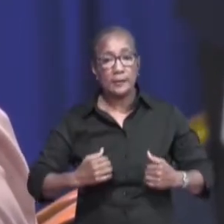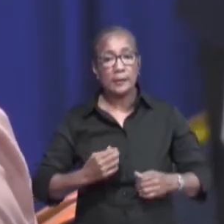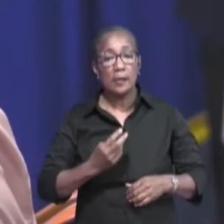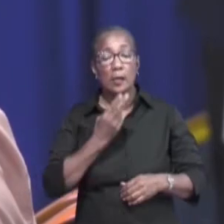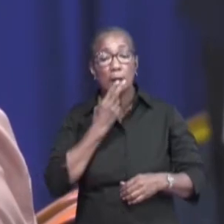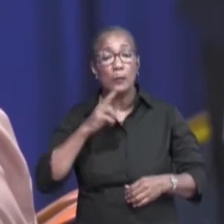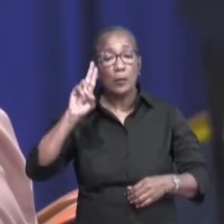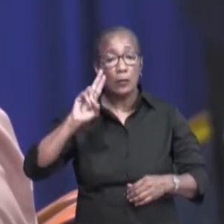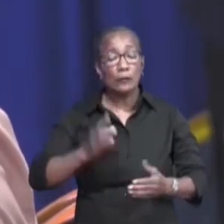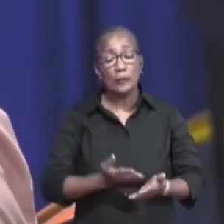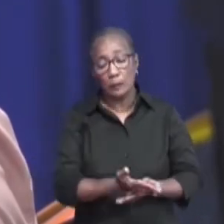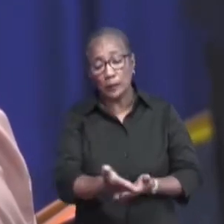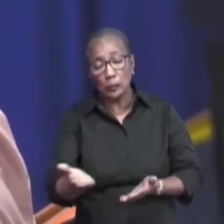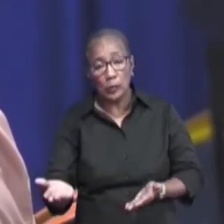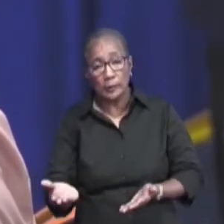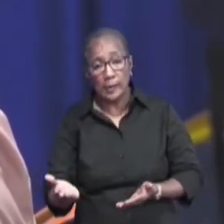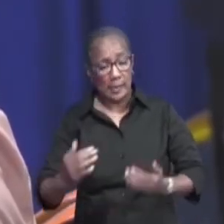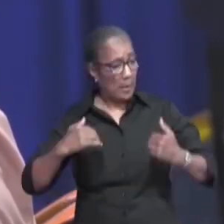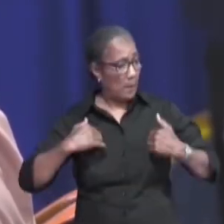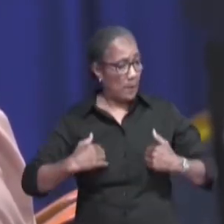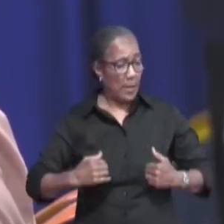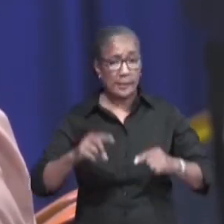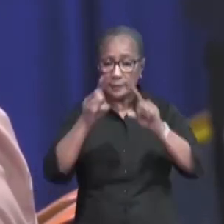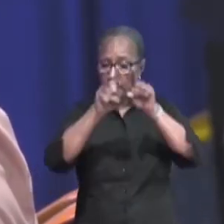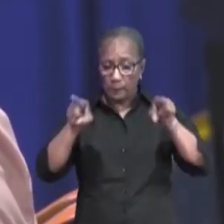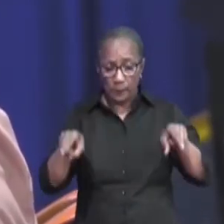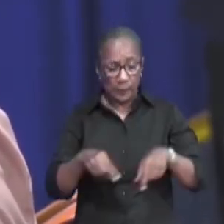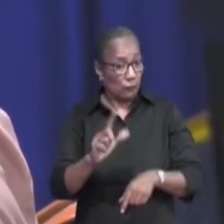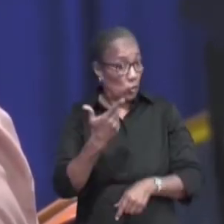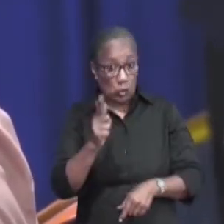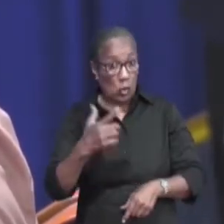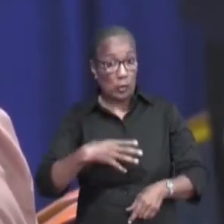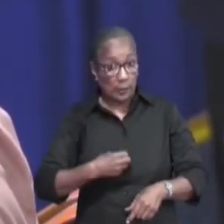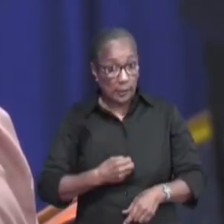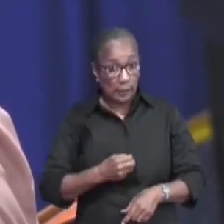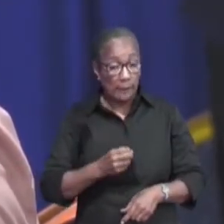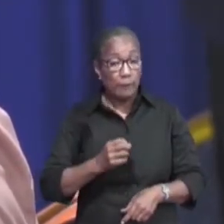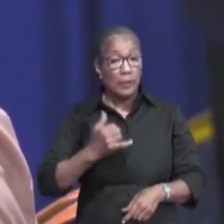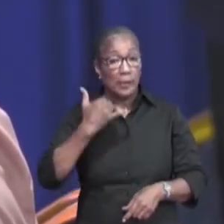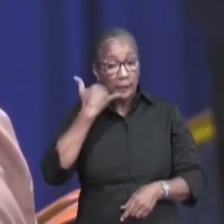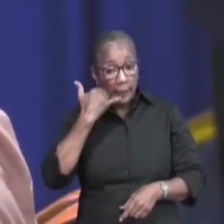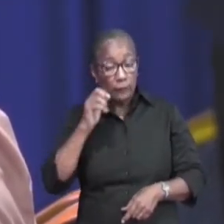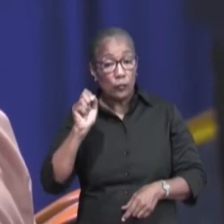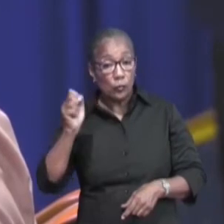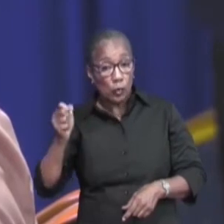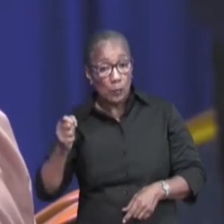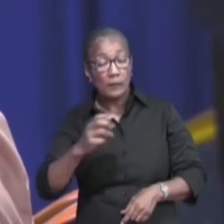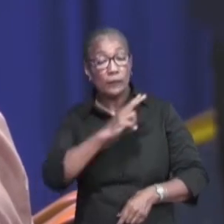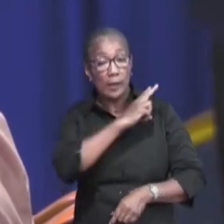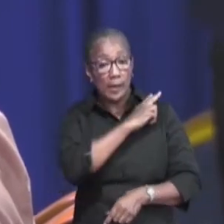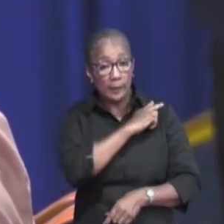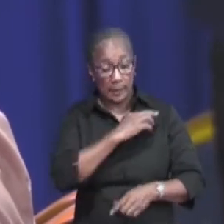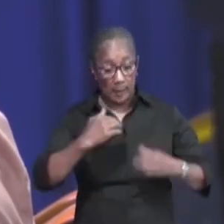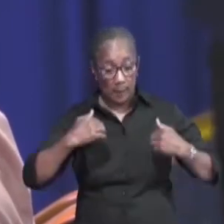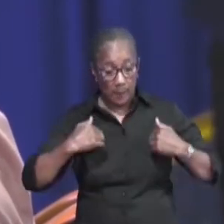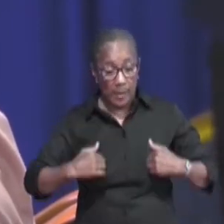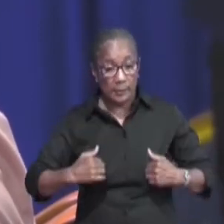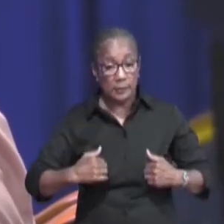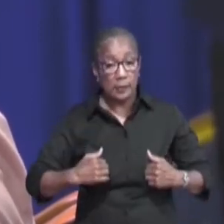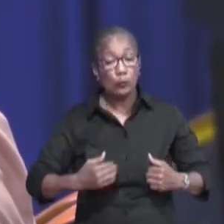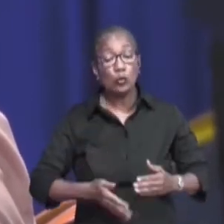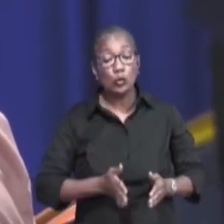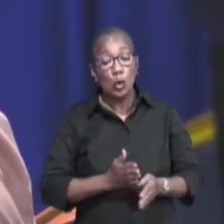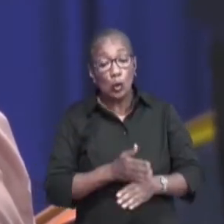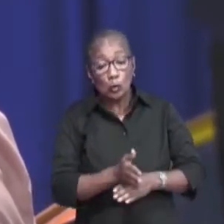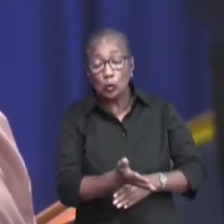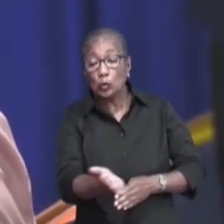psa dus desma sano ab briefi no no de u ab den nummer fu ala den commandant if was mamus psa fu yu kampu